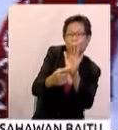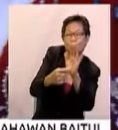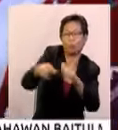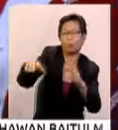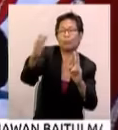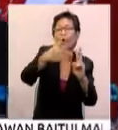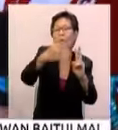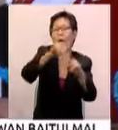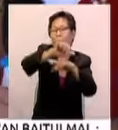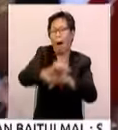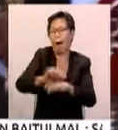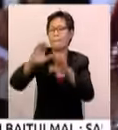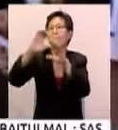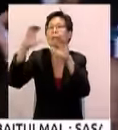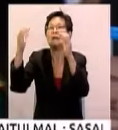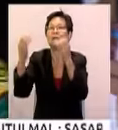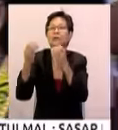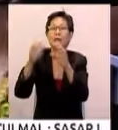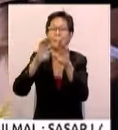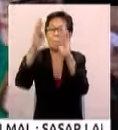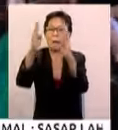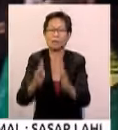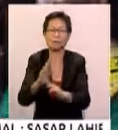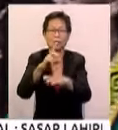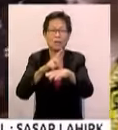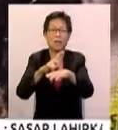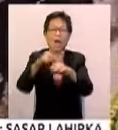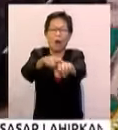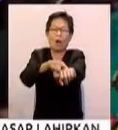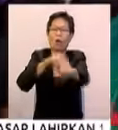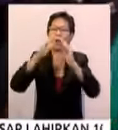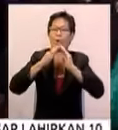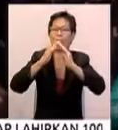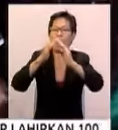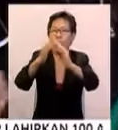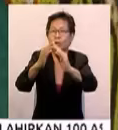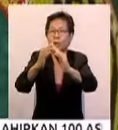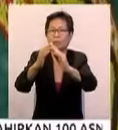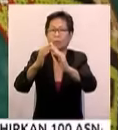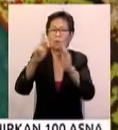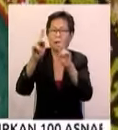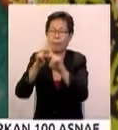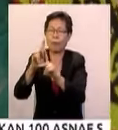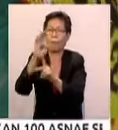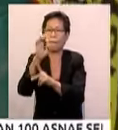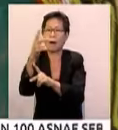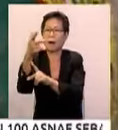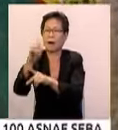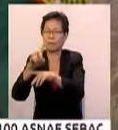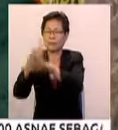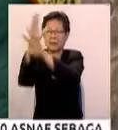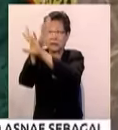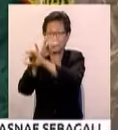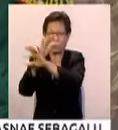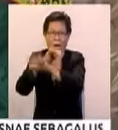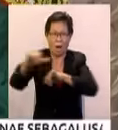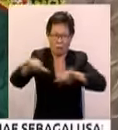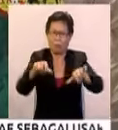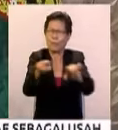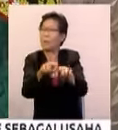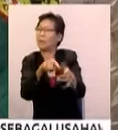perkahwinan beradat bangsa Kiput Maren di Gua Longhouse, Cele Sungai Rakut, Kampung Bekam, Miri, Sarawak. Aktiviti